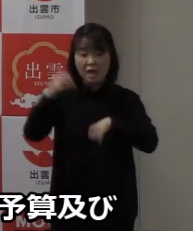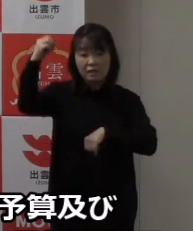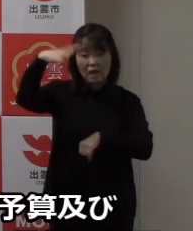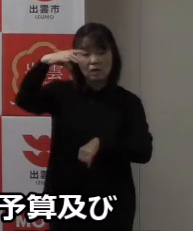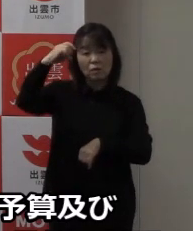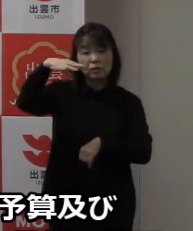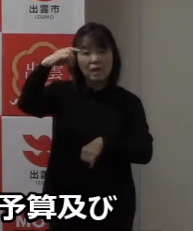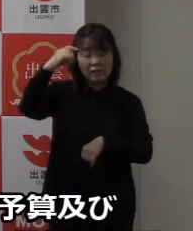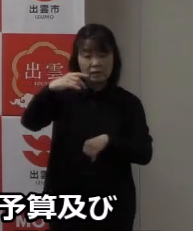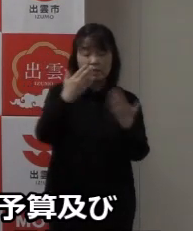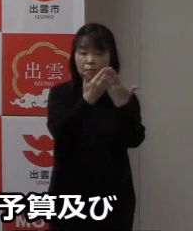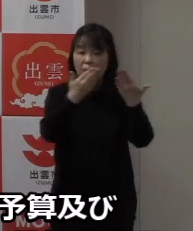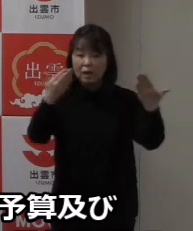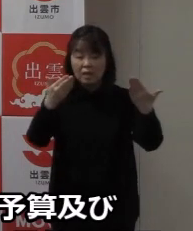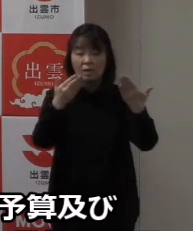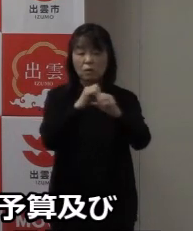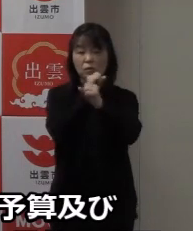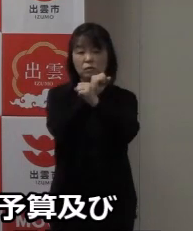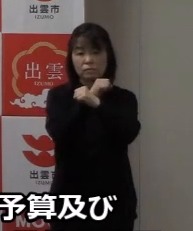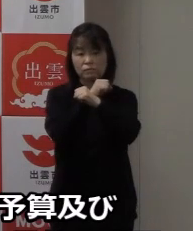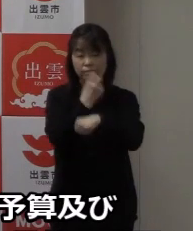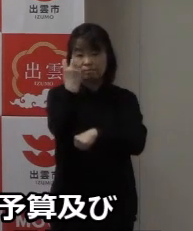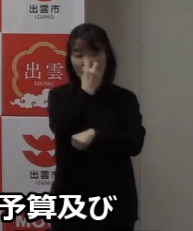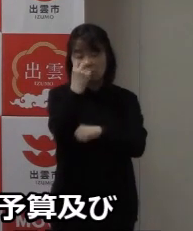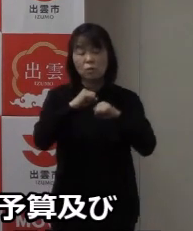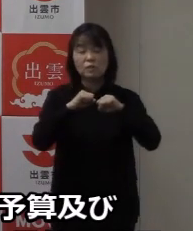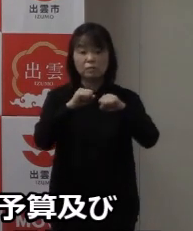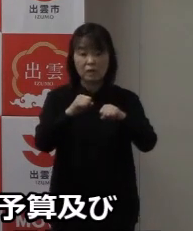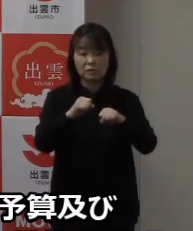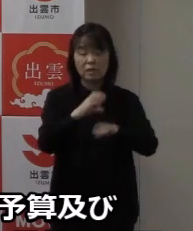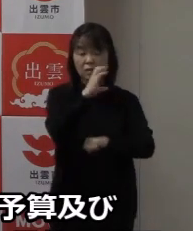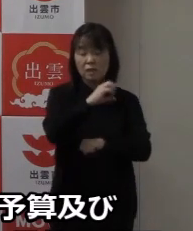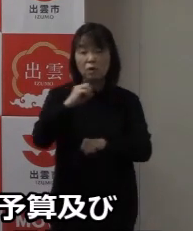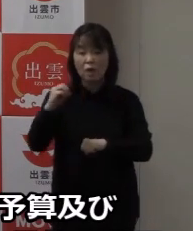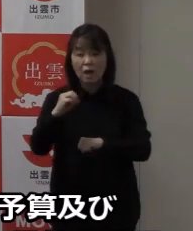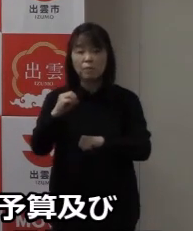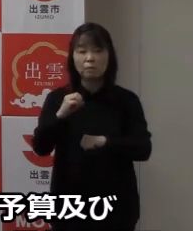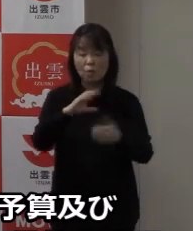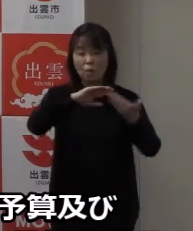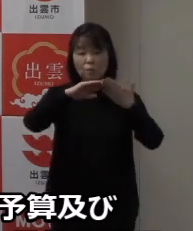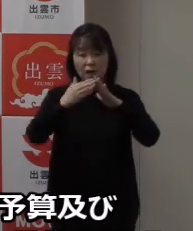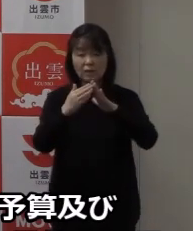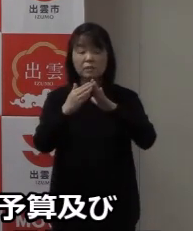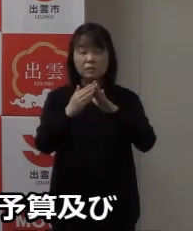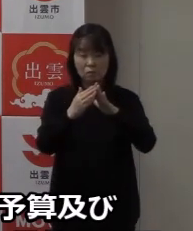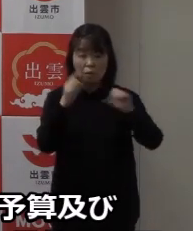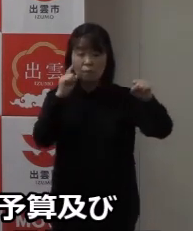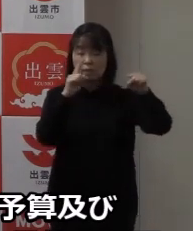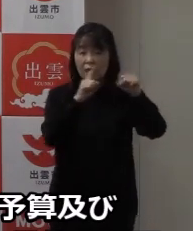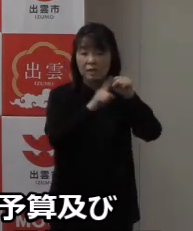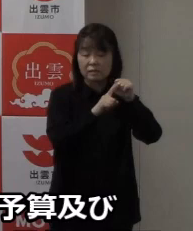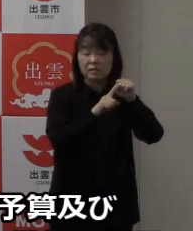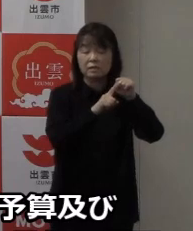調査を行います。またゼロカーボンシティの加速化事業ということで、